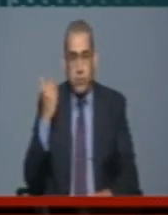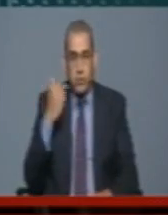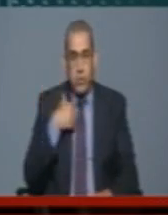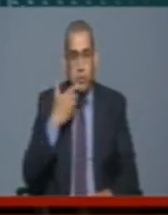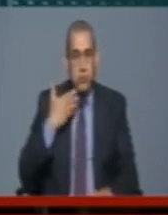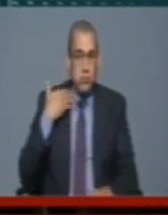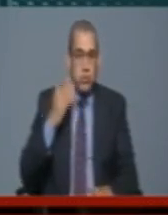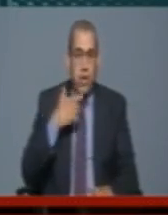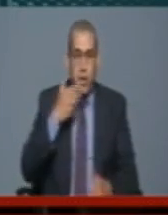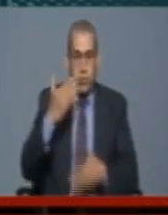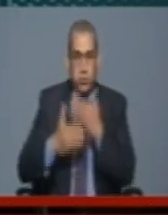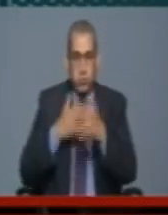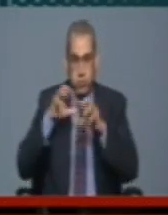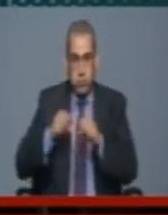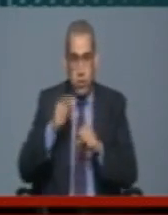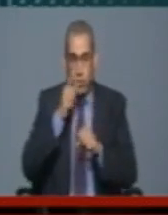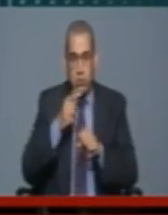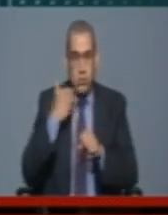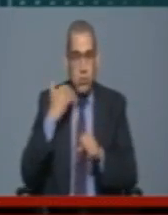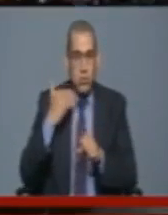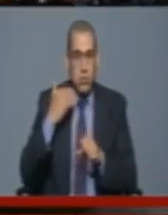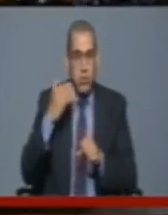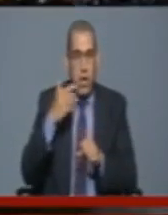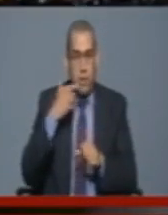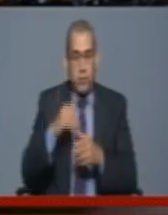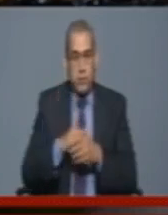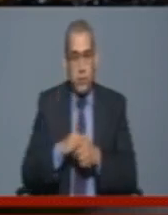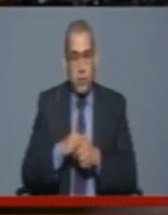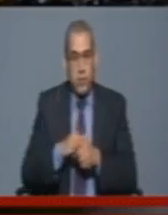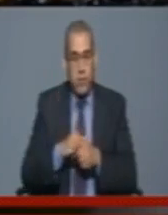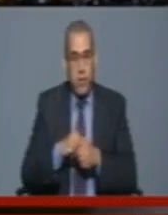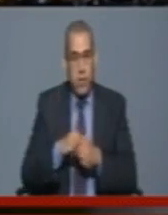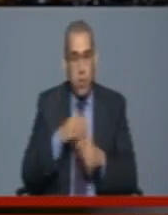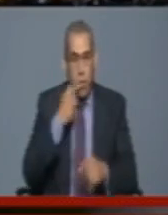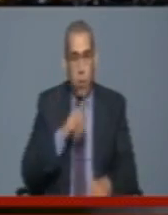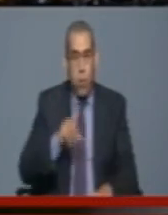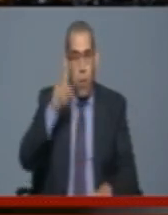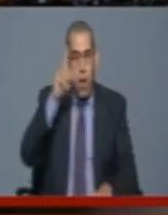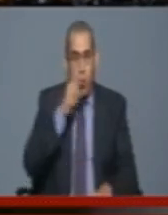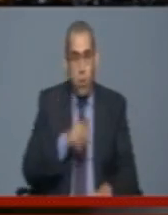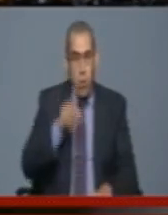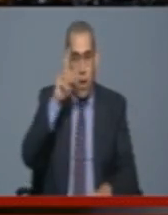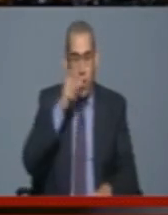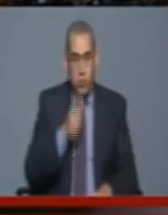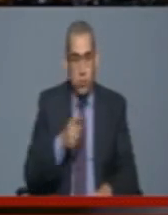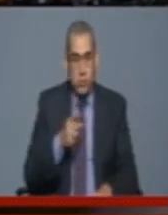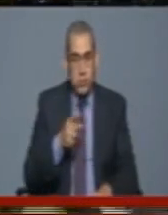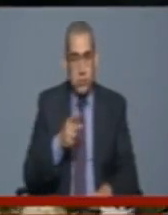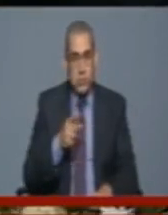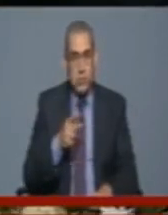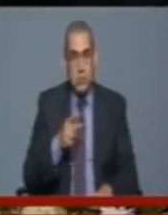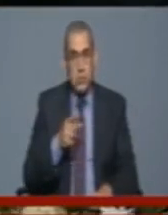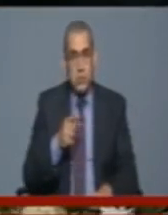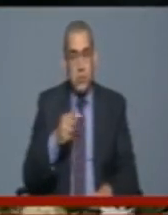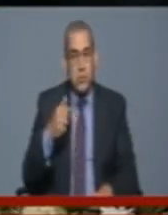يموتون والصغار ينسون. والله كبرنا وما نسينا. وأنا